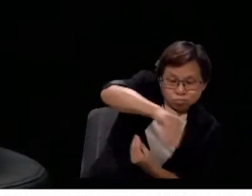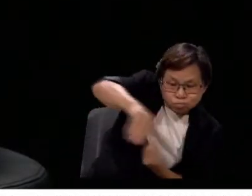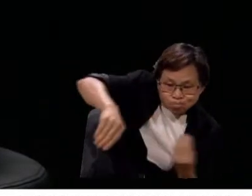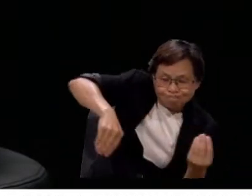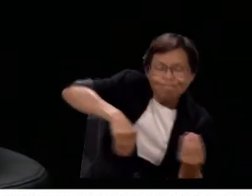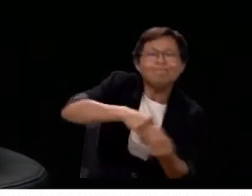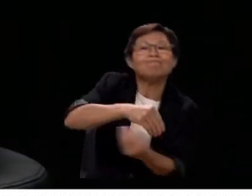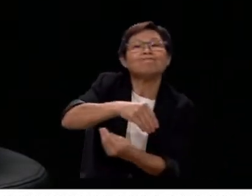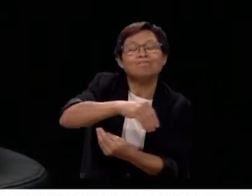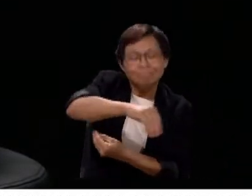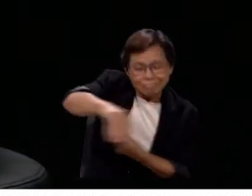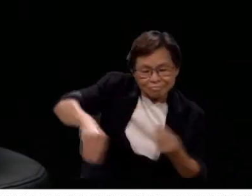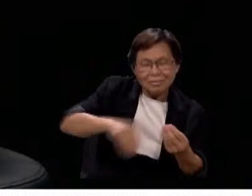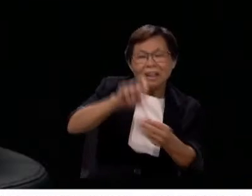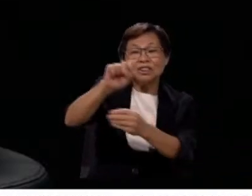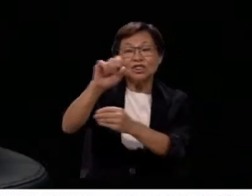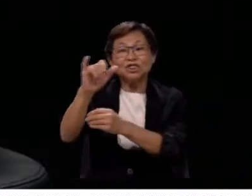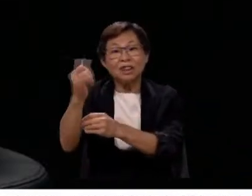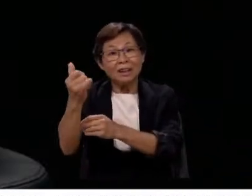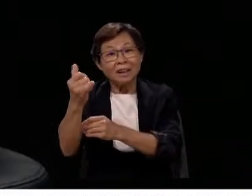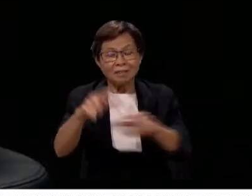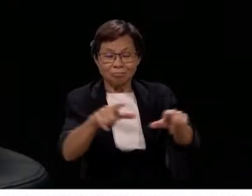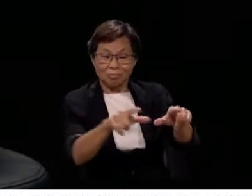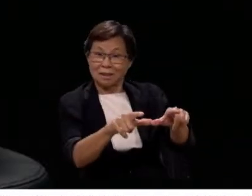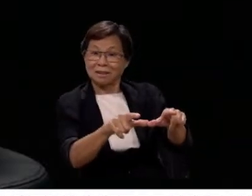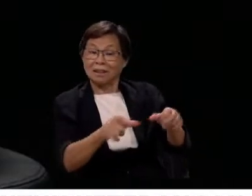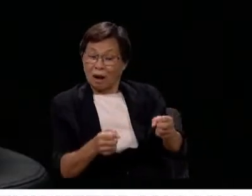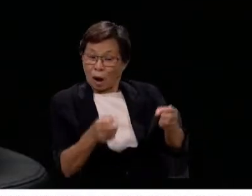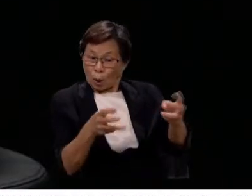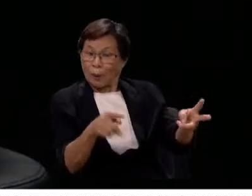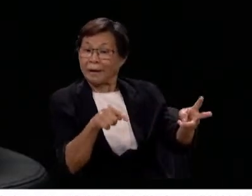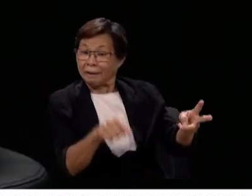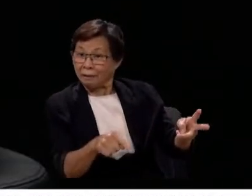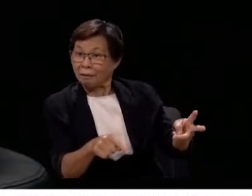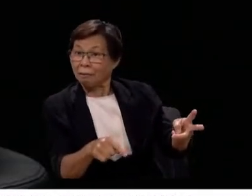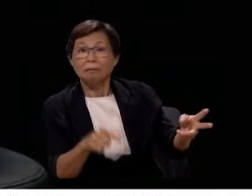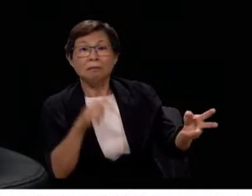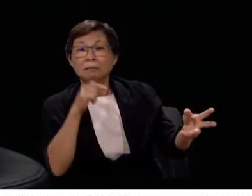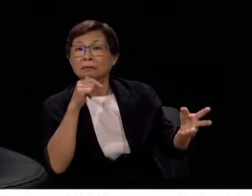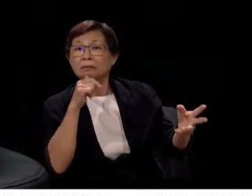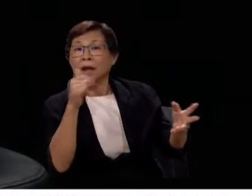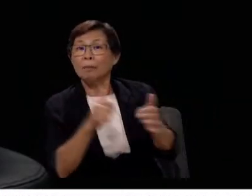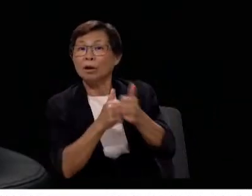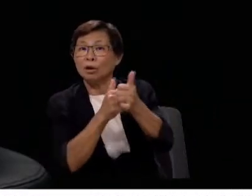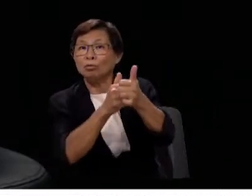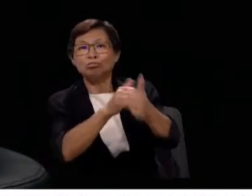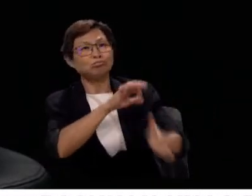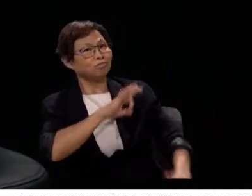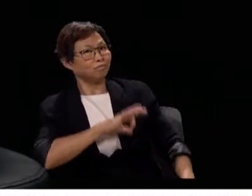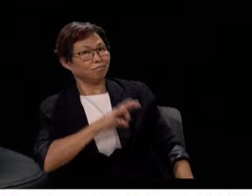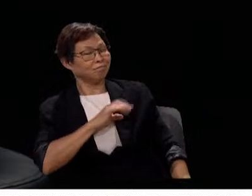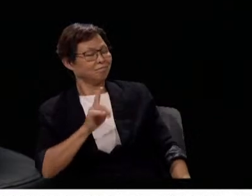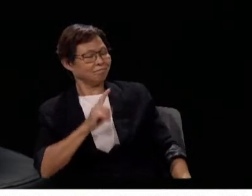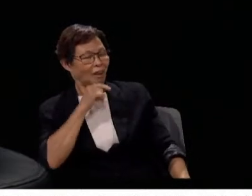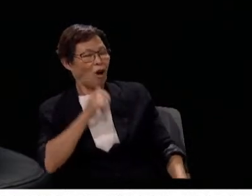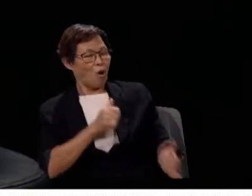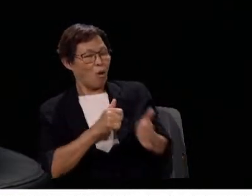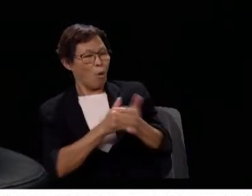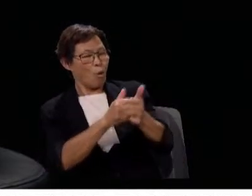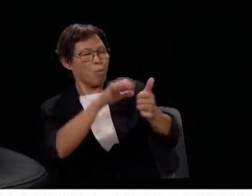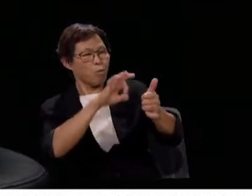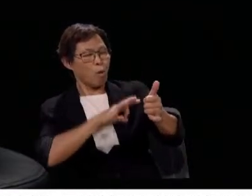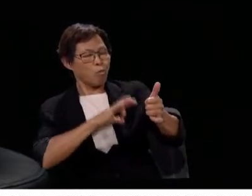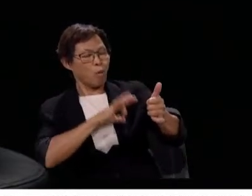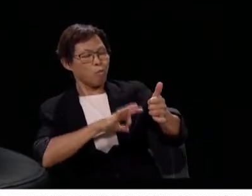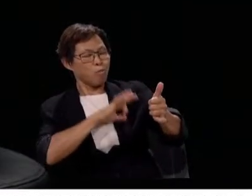pengambilalihan sikap posisi ini maka ianya tidak berasaskan keuntungan is not